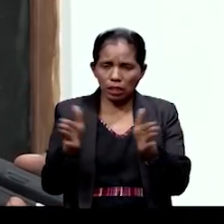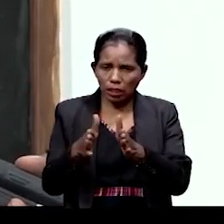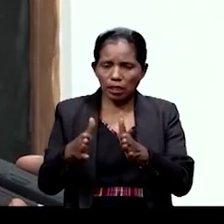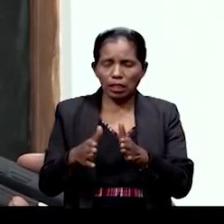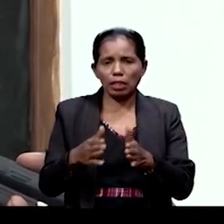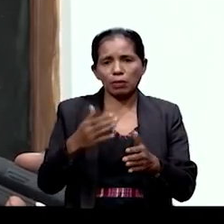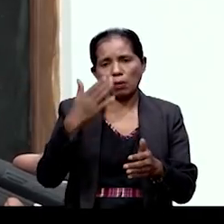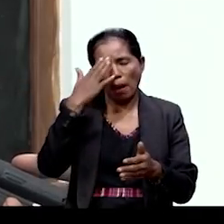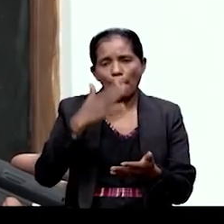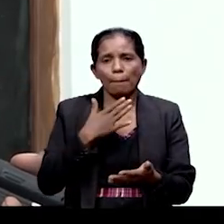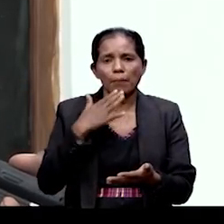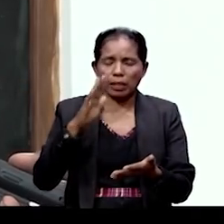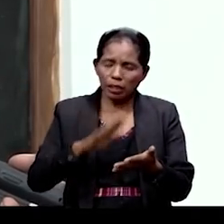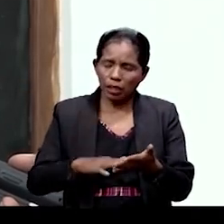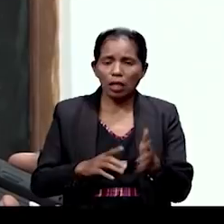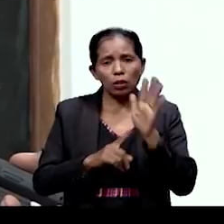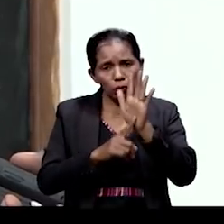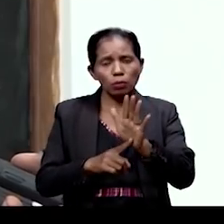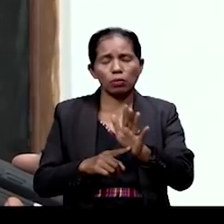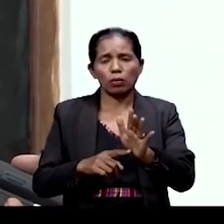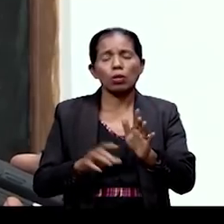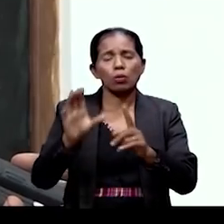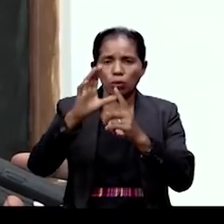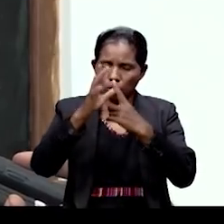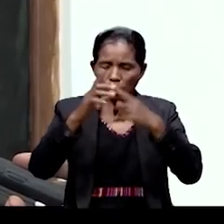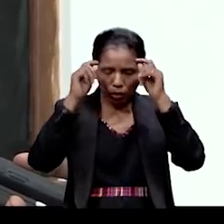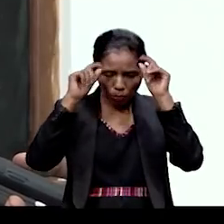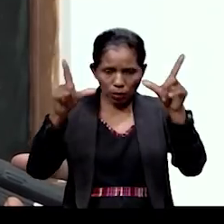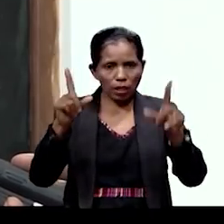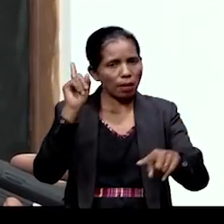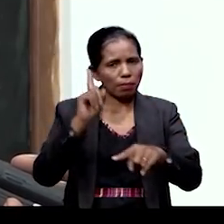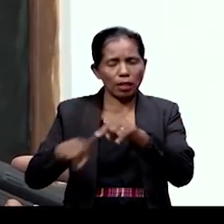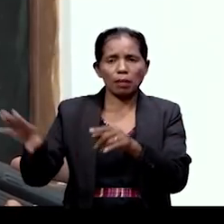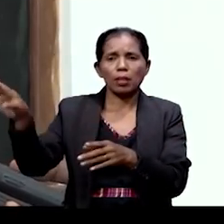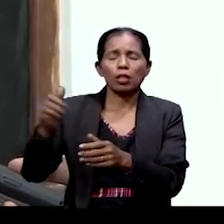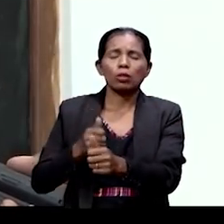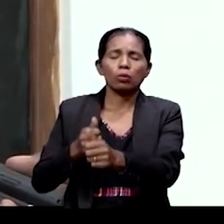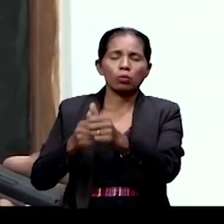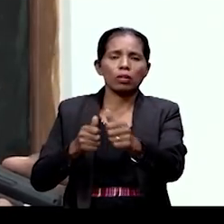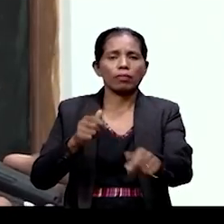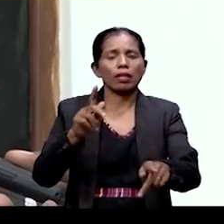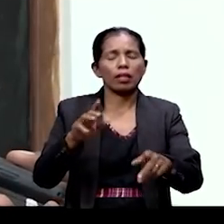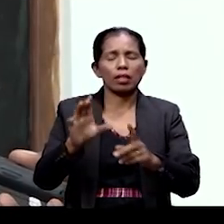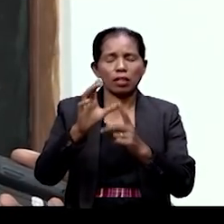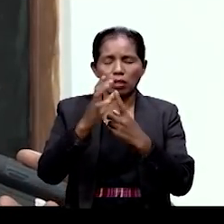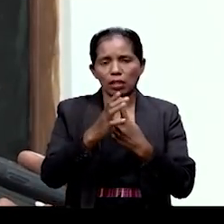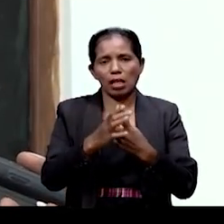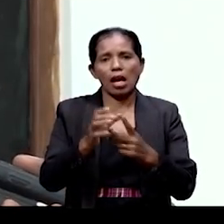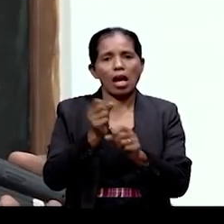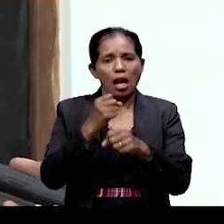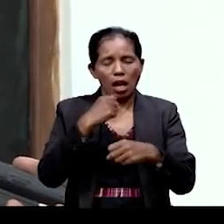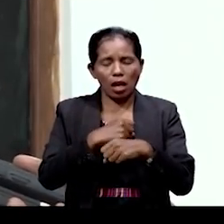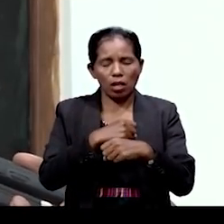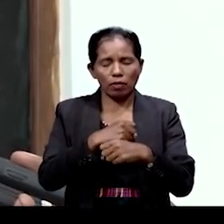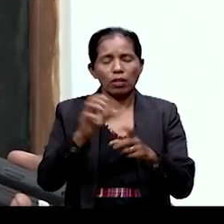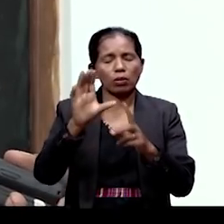atu atmas haturu itanian la bele naran baziplak bahalotun halosa mixtun mixae